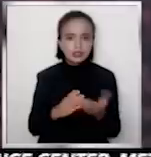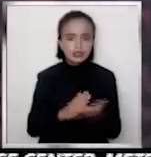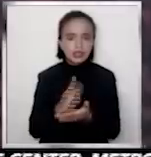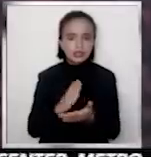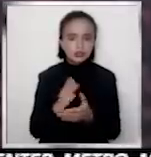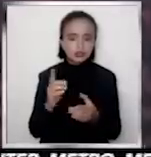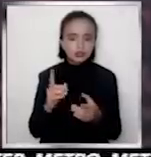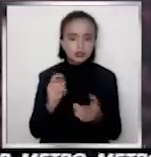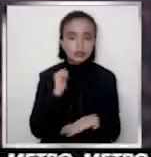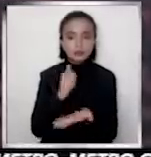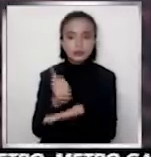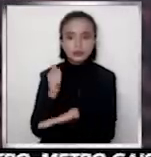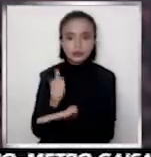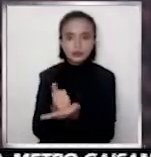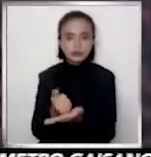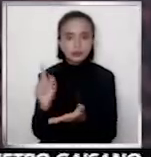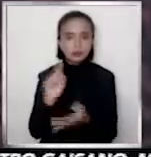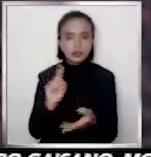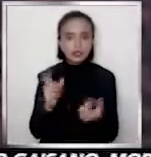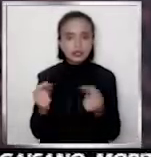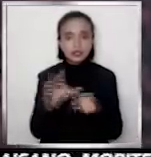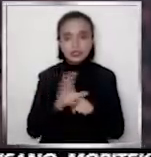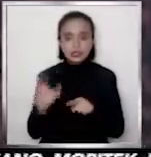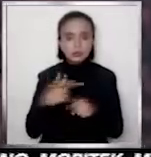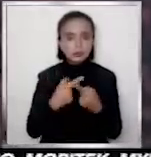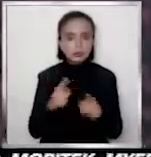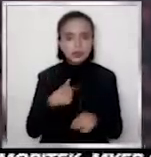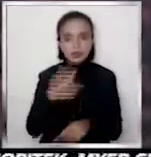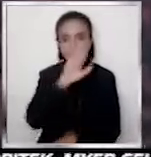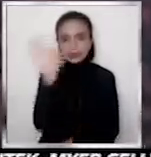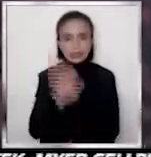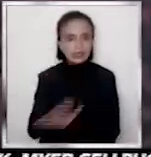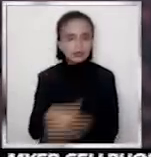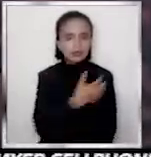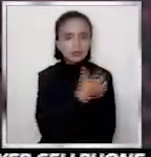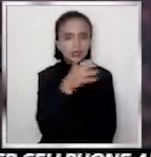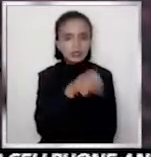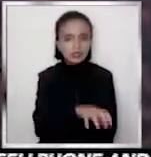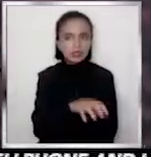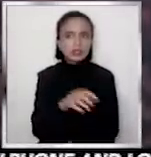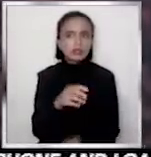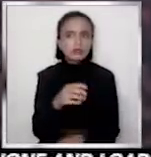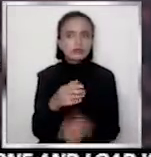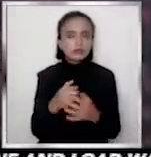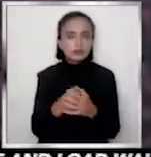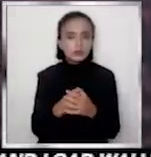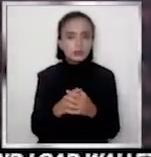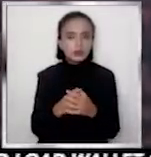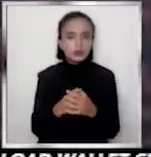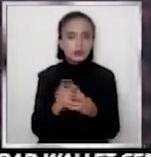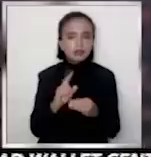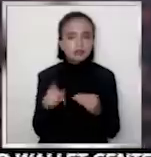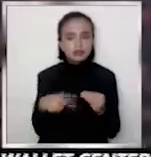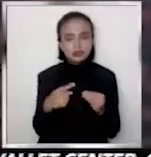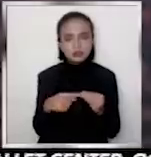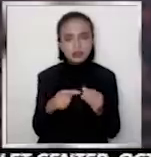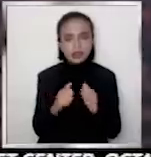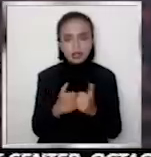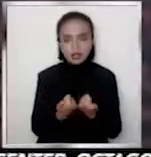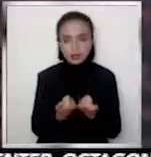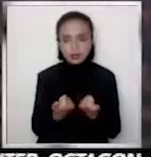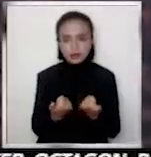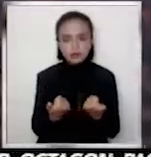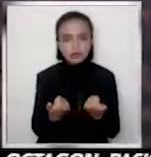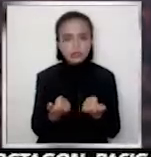were going on in my career. But I was never empowered na mag-isip on creating or